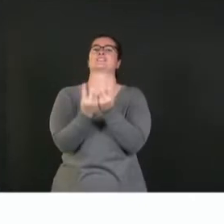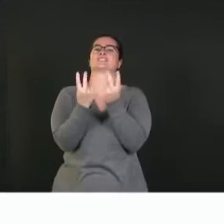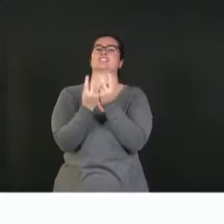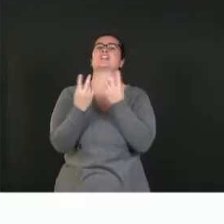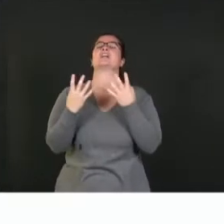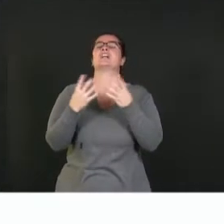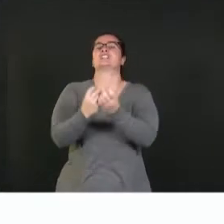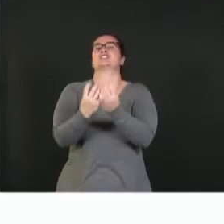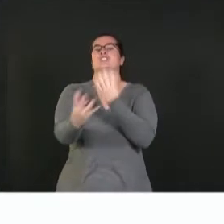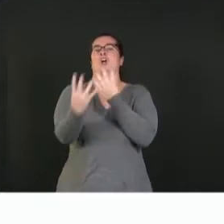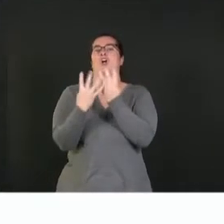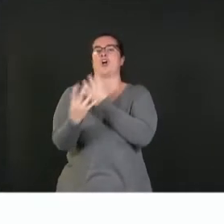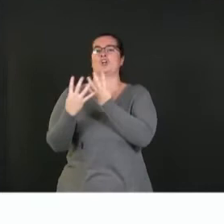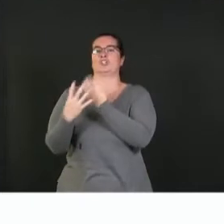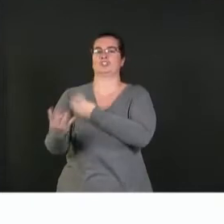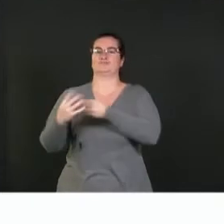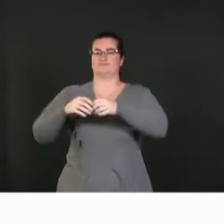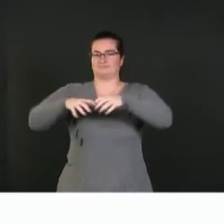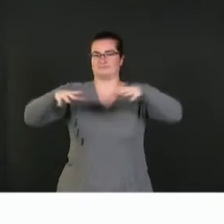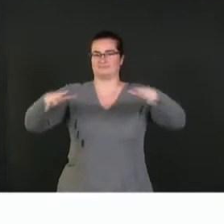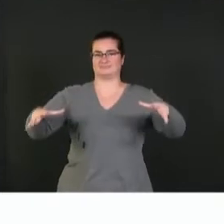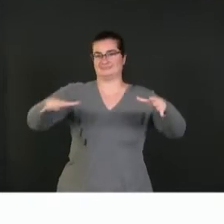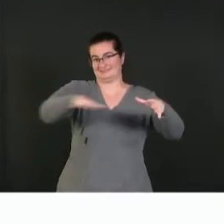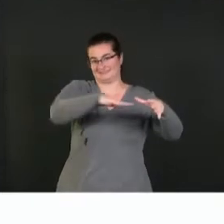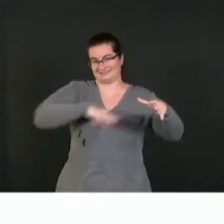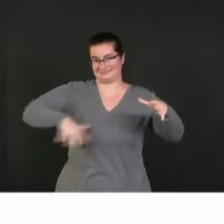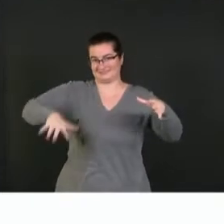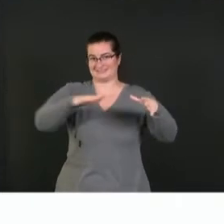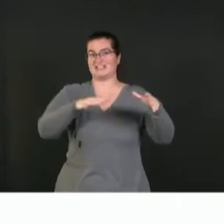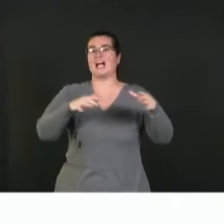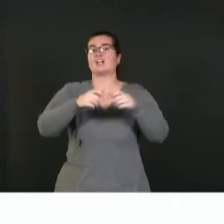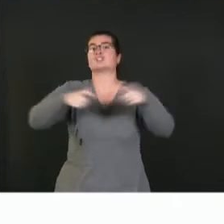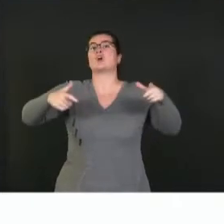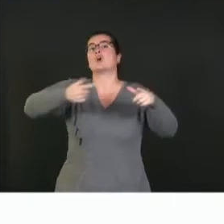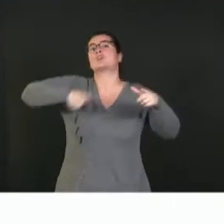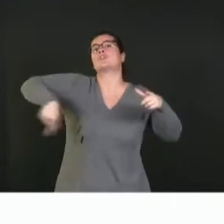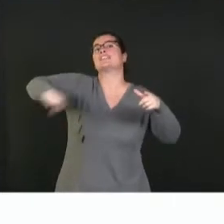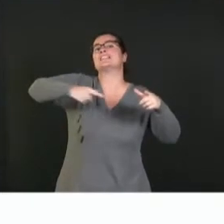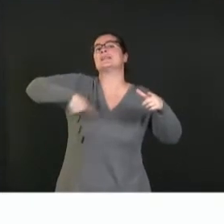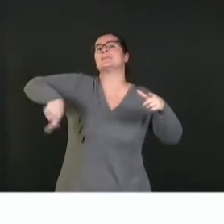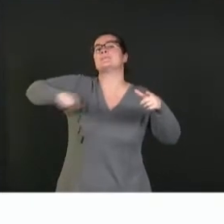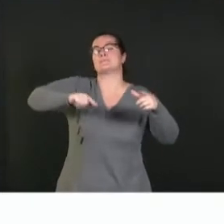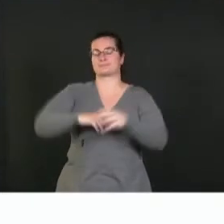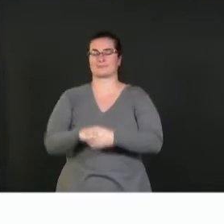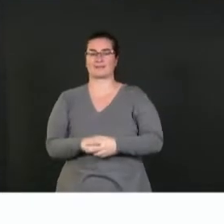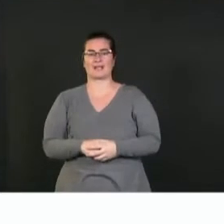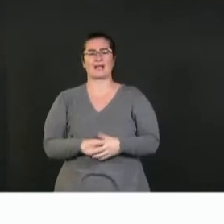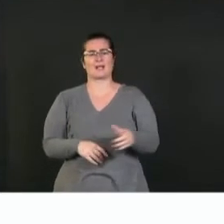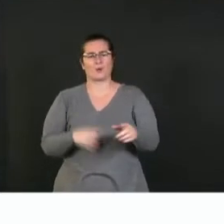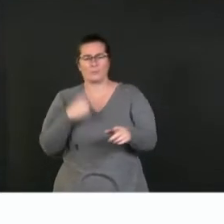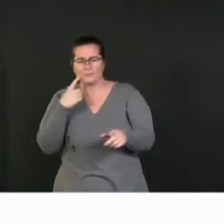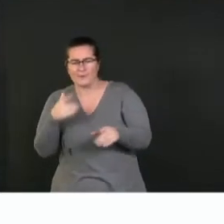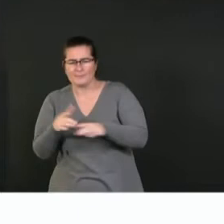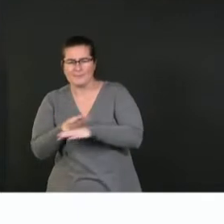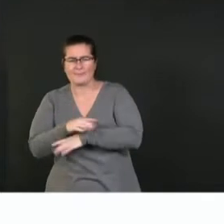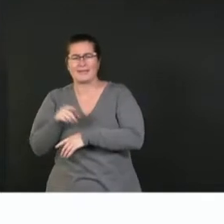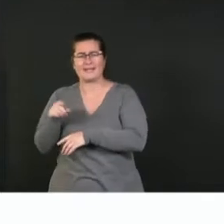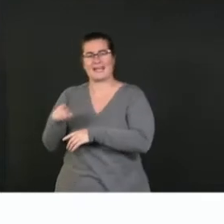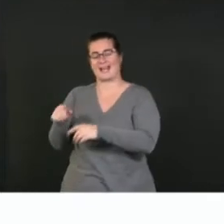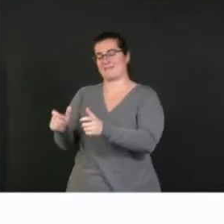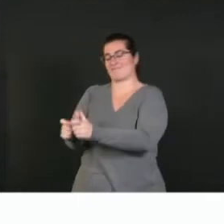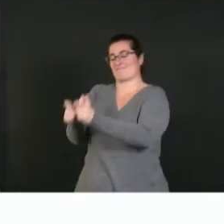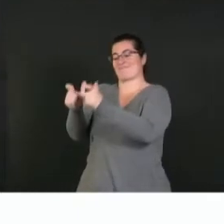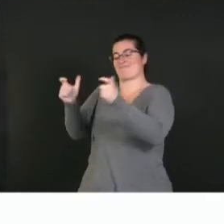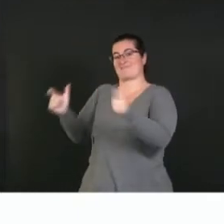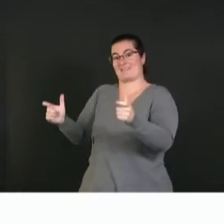là, vous avez quelques images. Alors, vous voyez que l'architecture est en bois. Alors, vous ne le voyez plus, mais il y a un bâtiment réhabilité dans cet ensemble, parce que finalement,